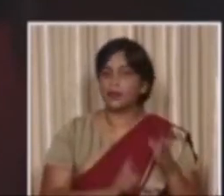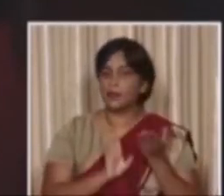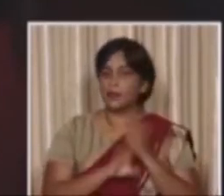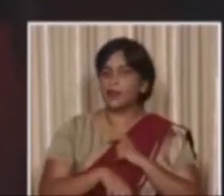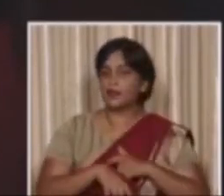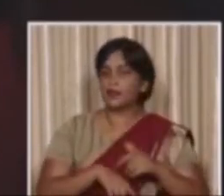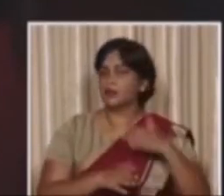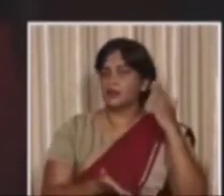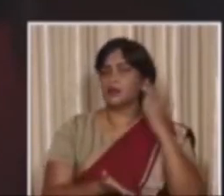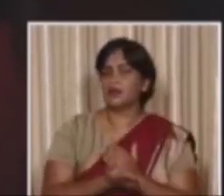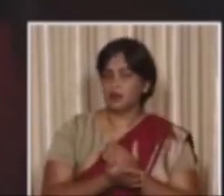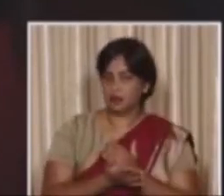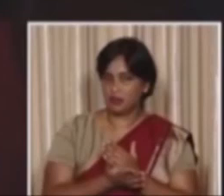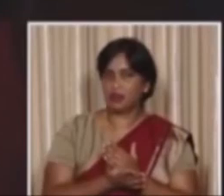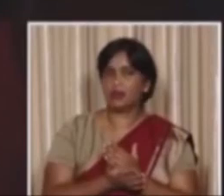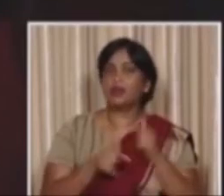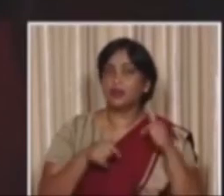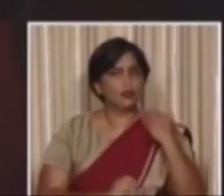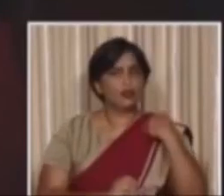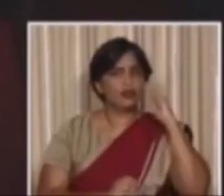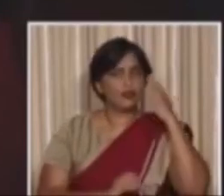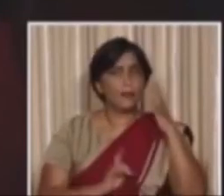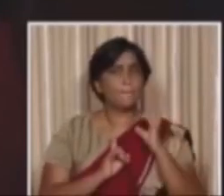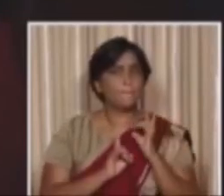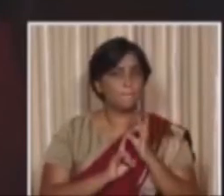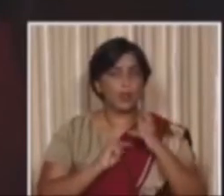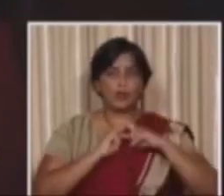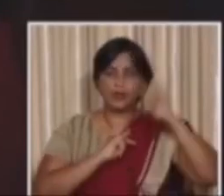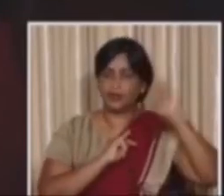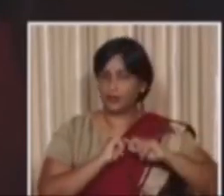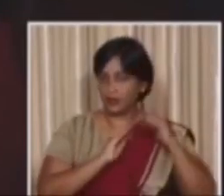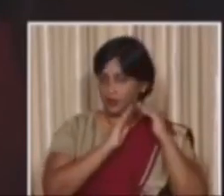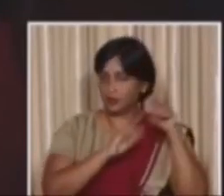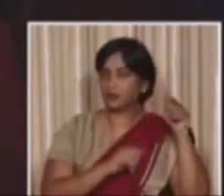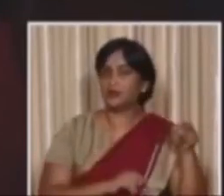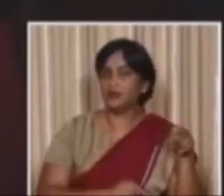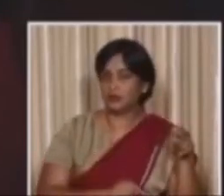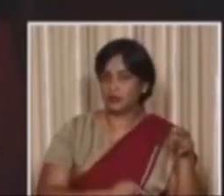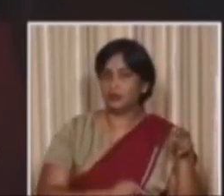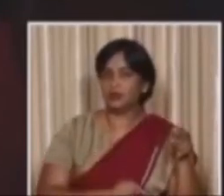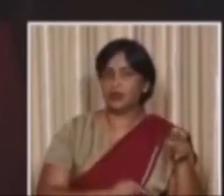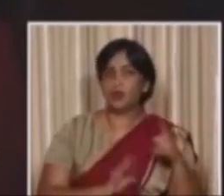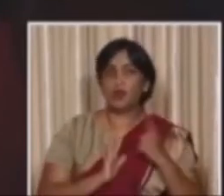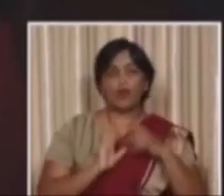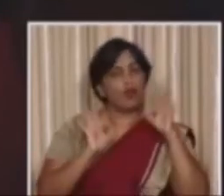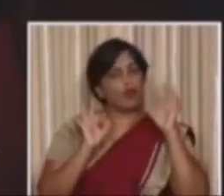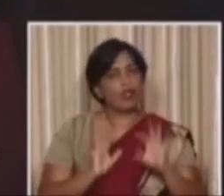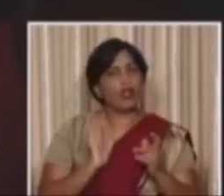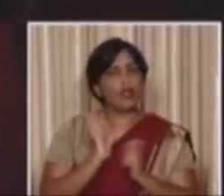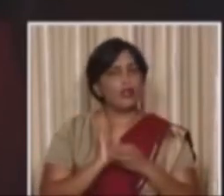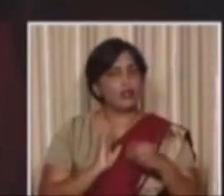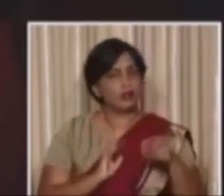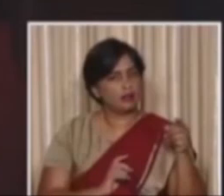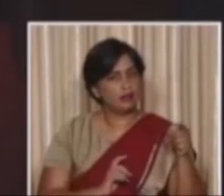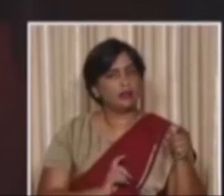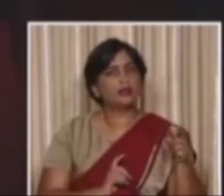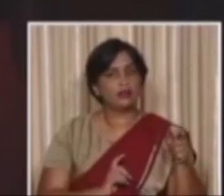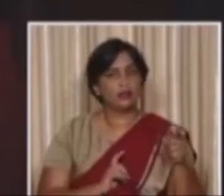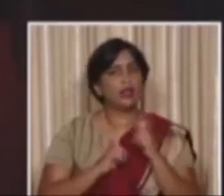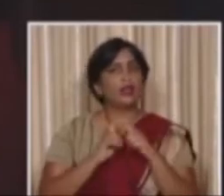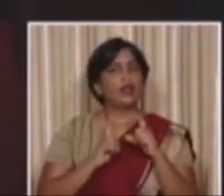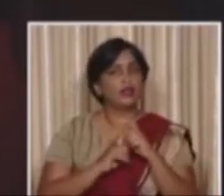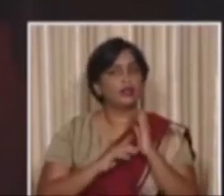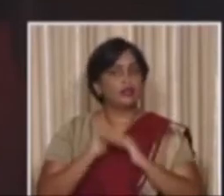எதிர்க்கட்சித் தலைவர் சஜித் பிரேமதாஸ் கோரிக்கை விடுத்துள்ளார். பொலி ரஹித நயக்கரஹா.